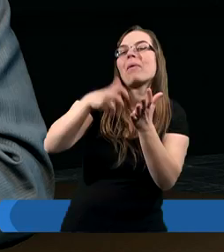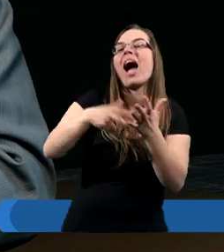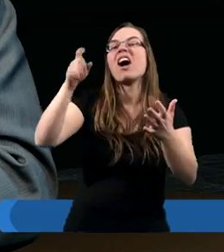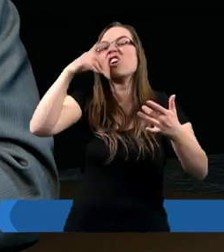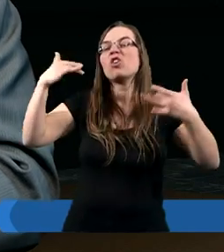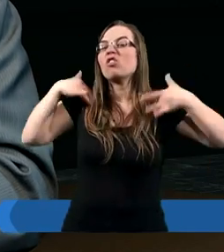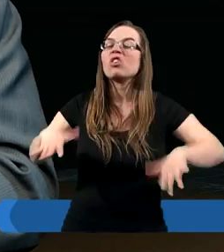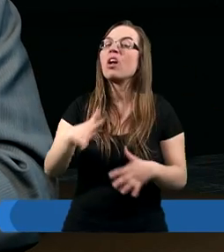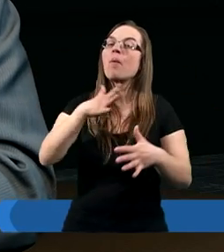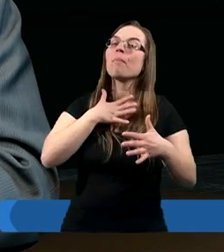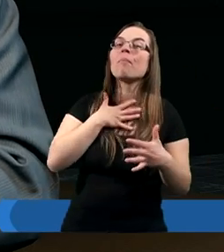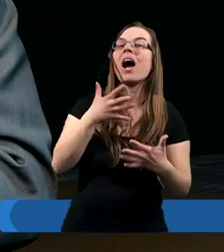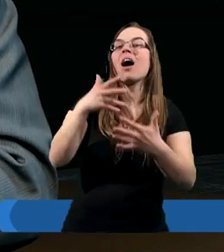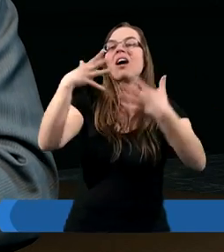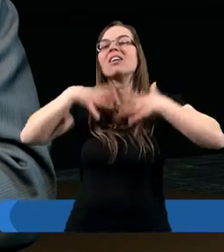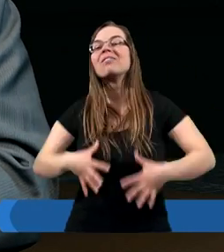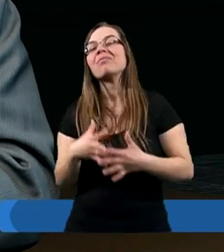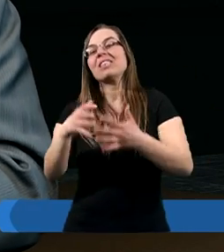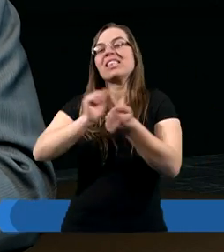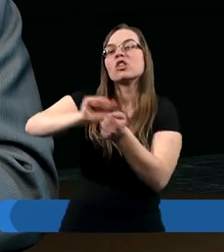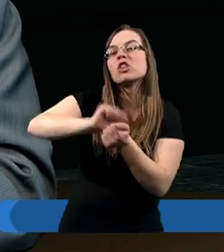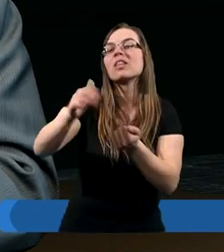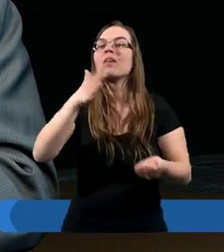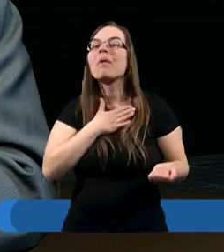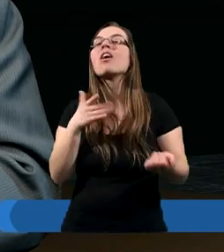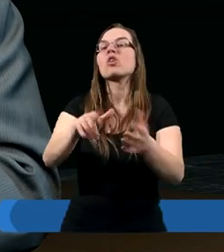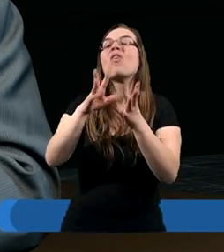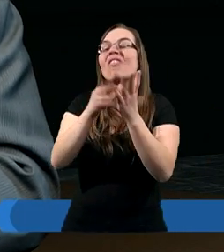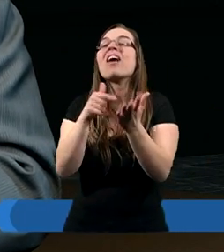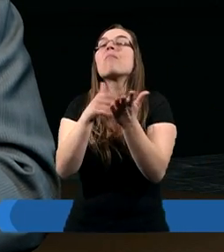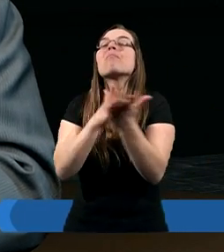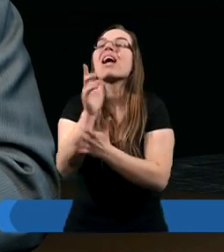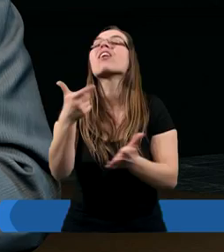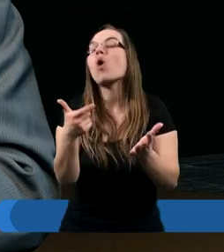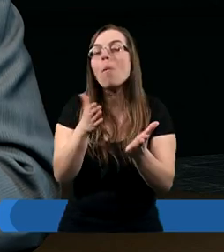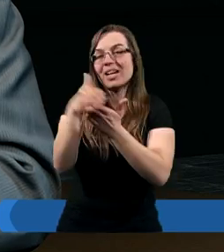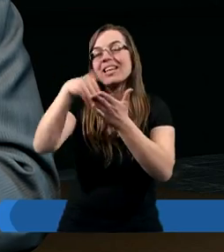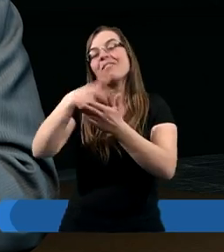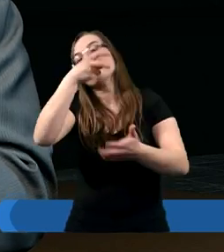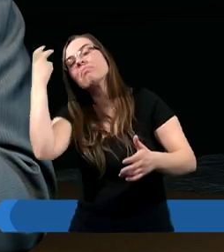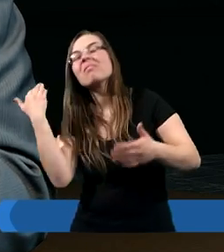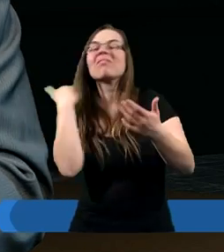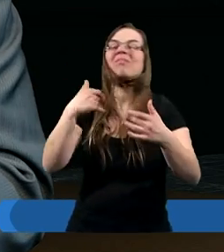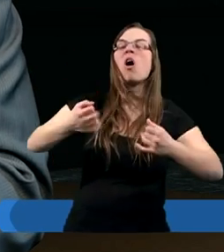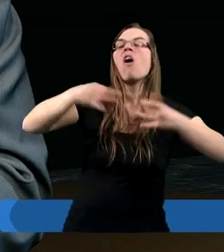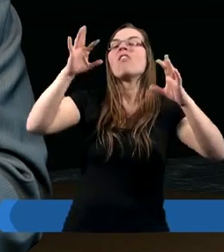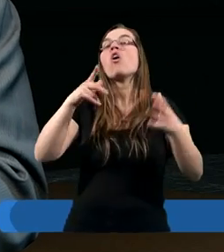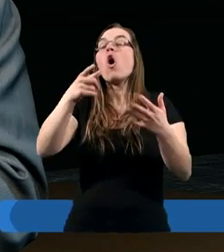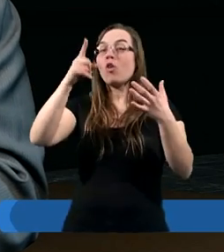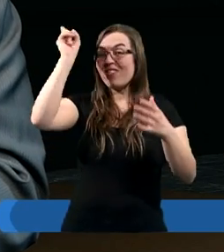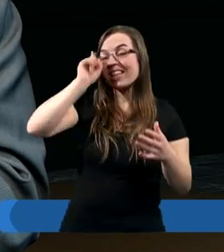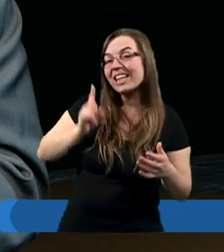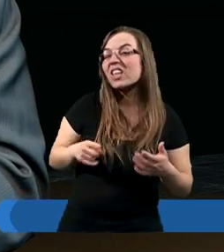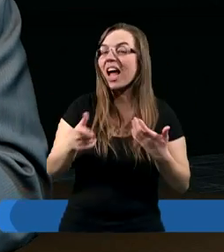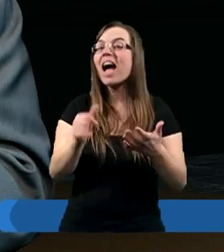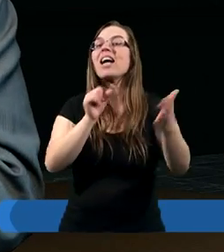życiu chyba ludzi, którzy zniszczyli sobie życie i innym właśnie przez takie zachowanie, tak? Ta wolność